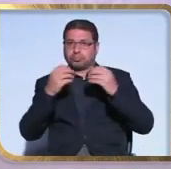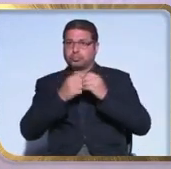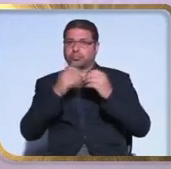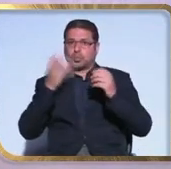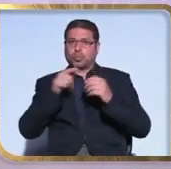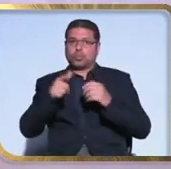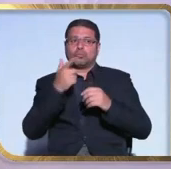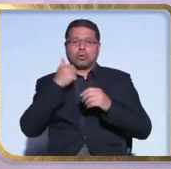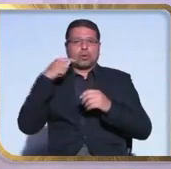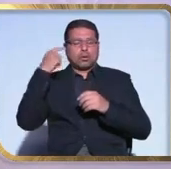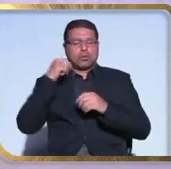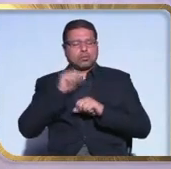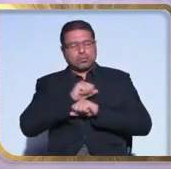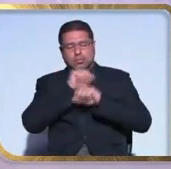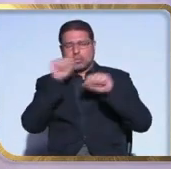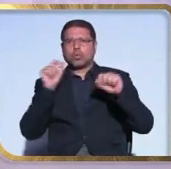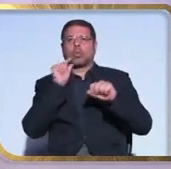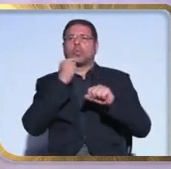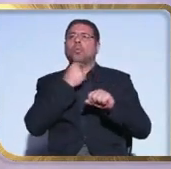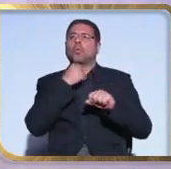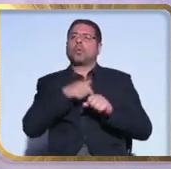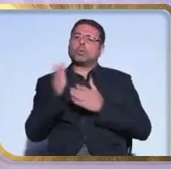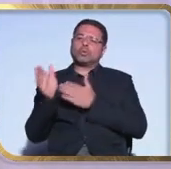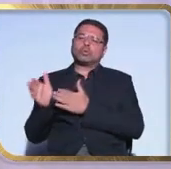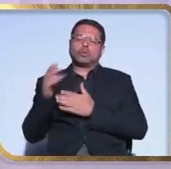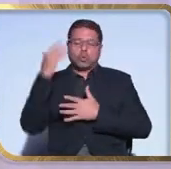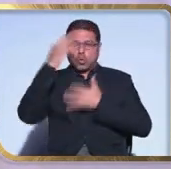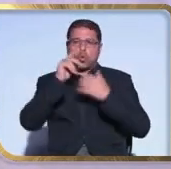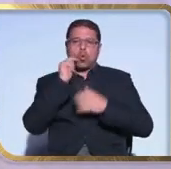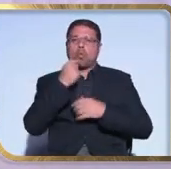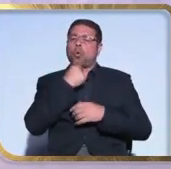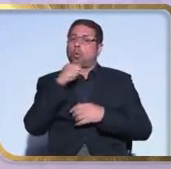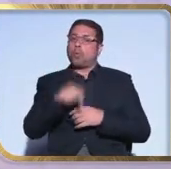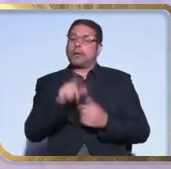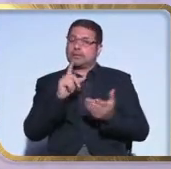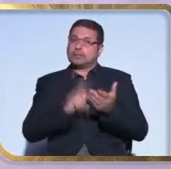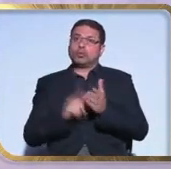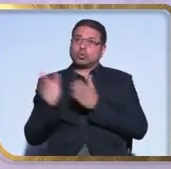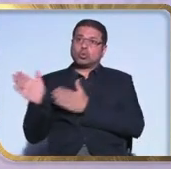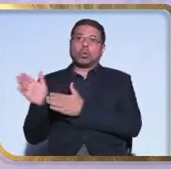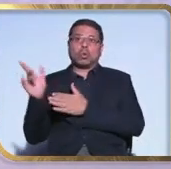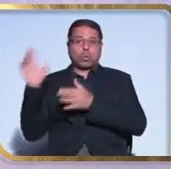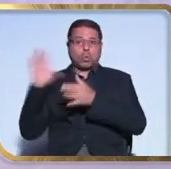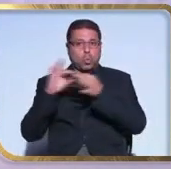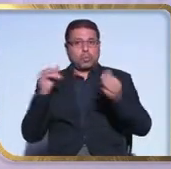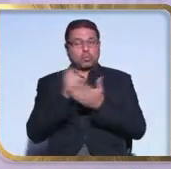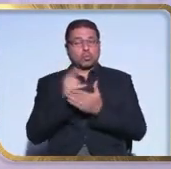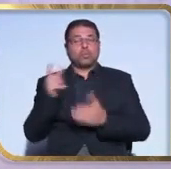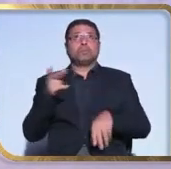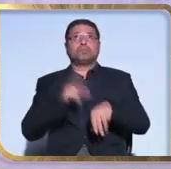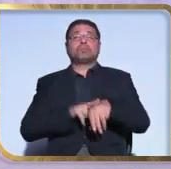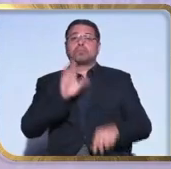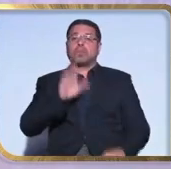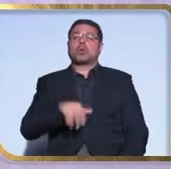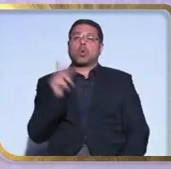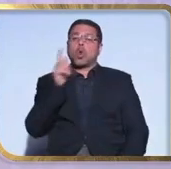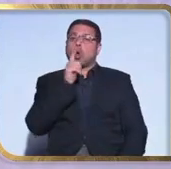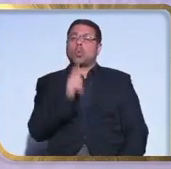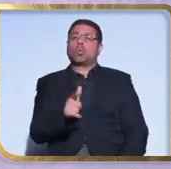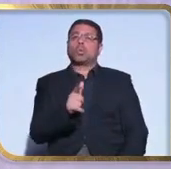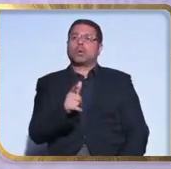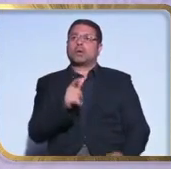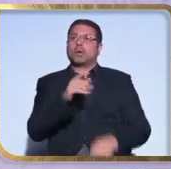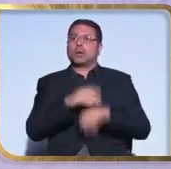كل محتلم يوم الجمعه اللي هي سنه الاغتسال يوم الجمعه دي من ضمن مرويت روت كمان في جعل